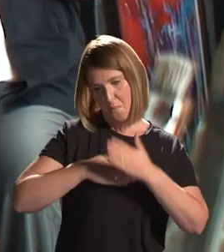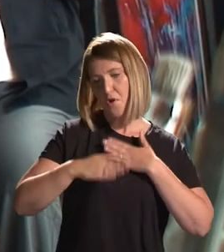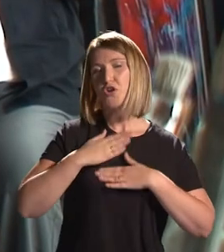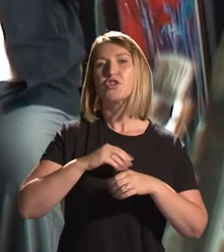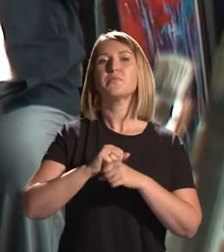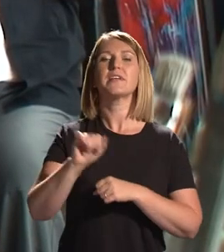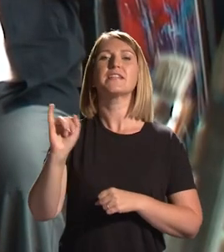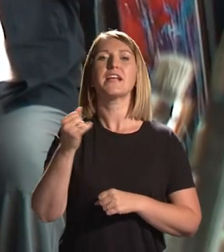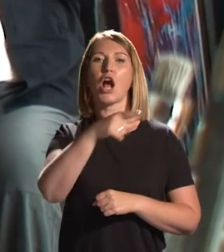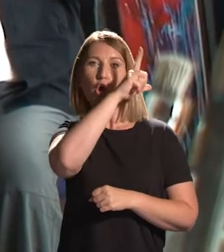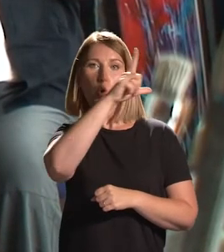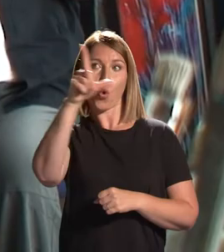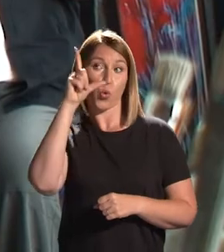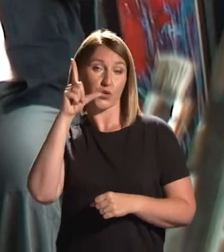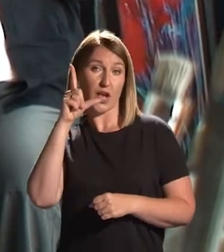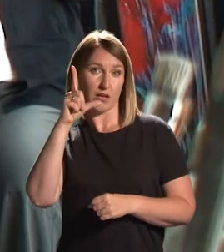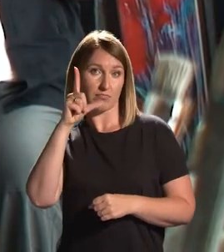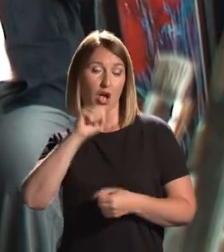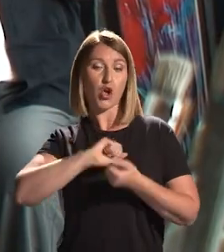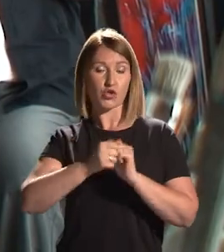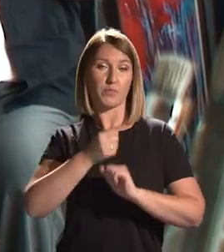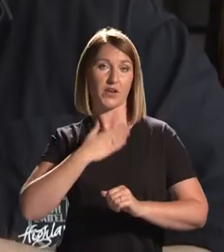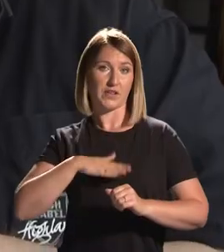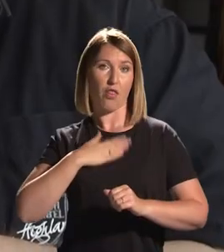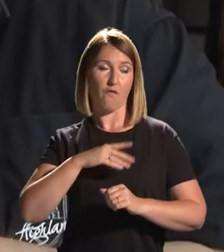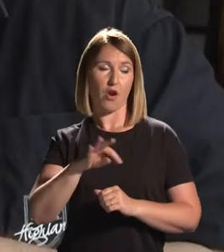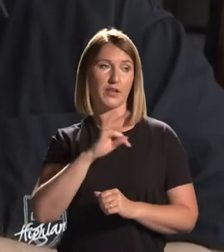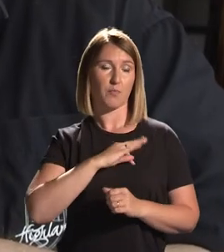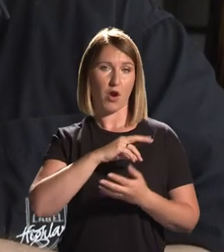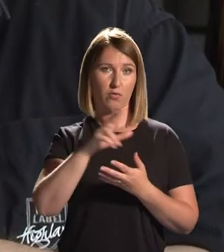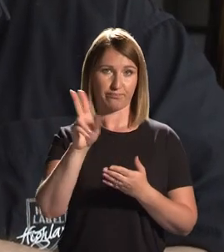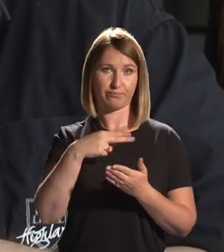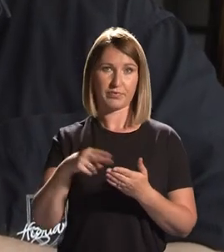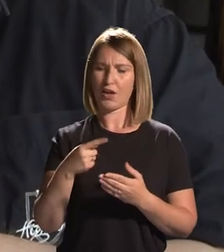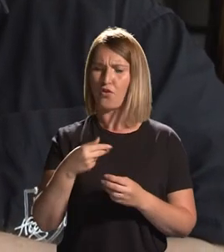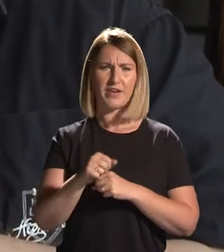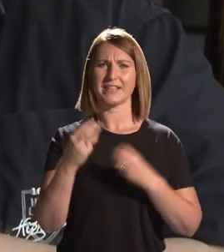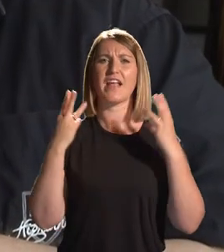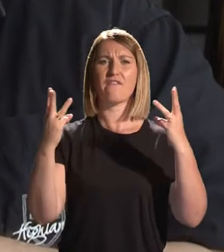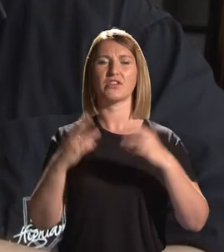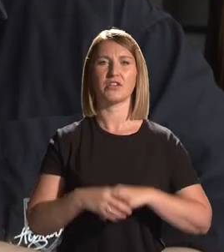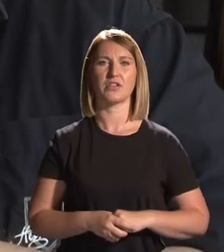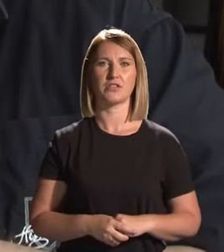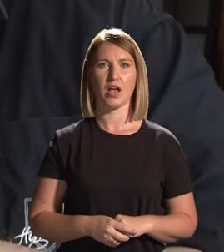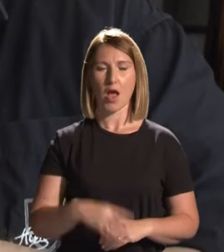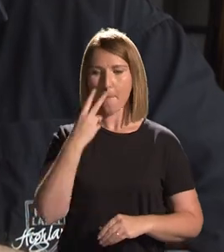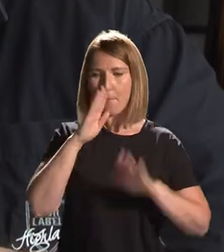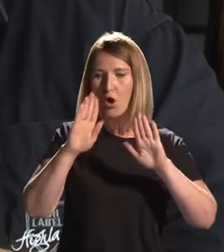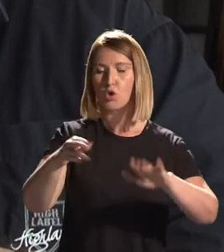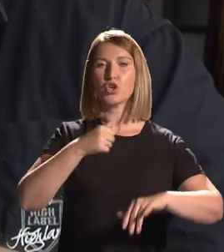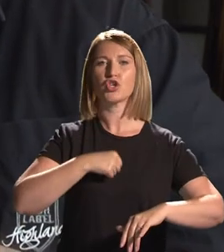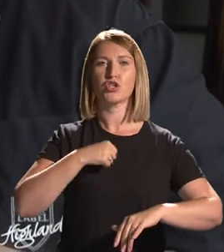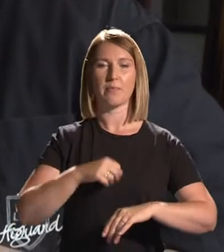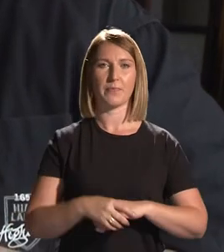jest, jak ludzie to odbierają i to potem zostaje, ale nie jest to najważniejsze. Ale zawsze przekazujesz siebie przede